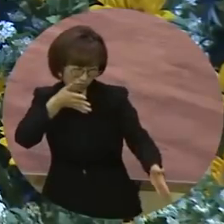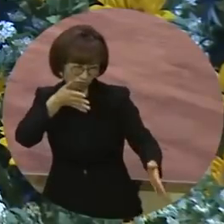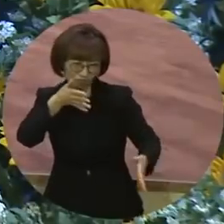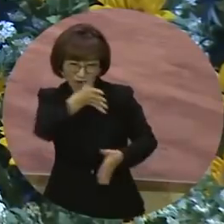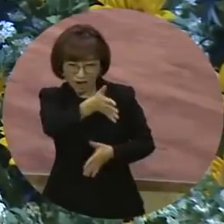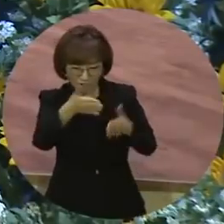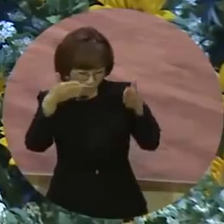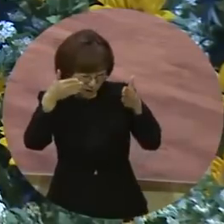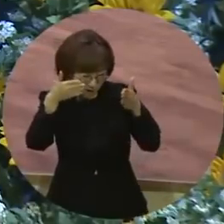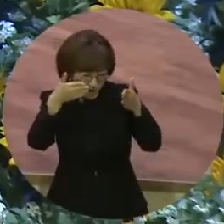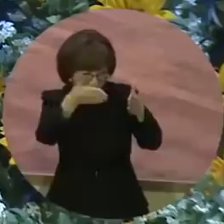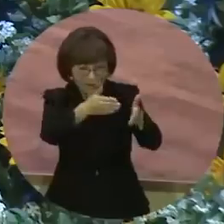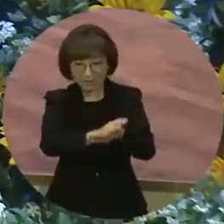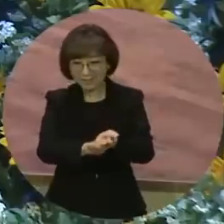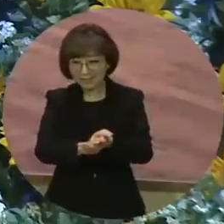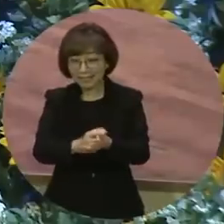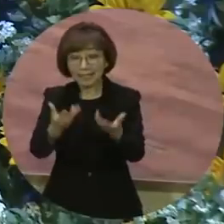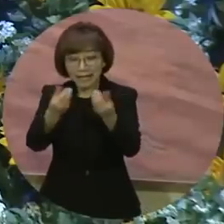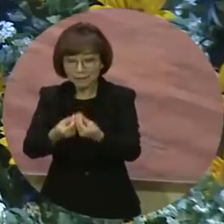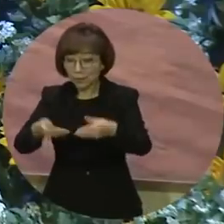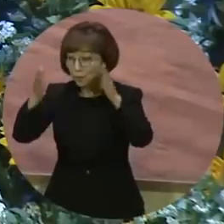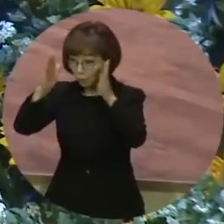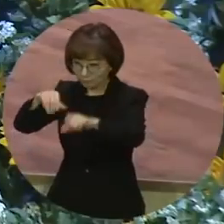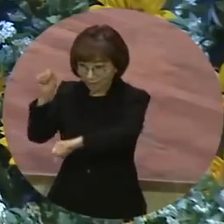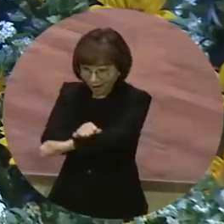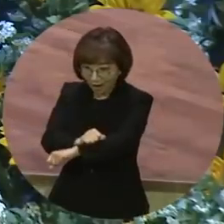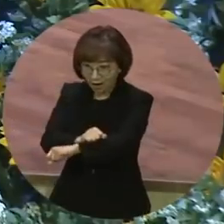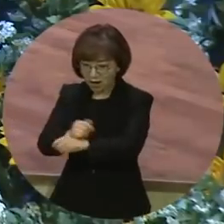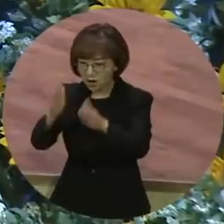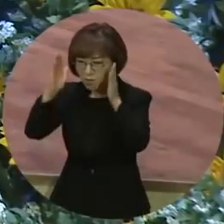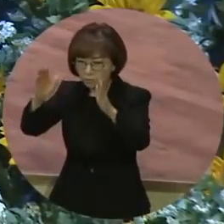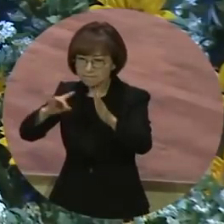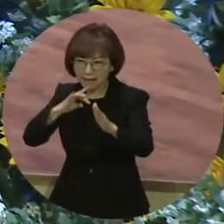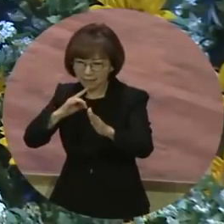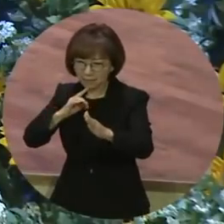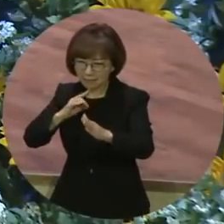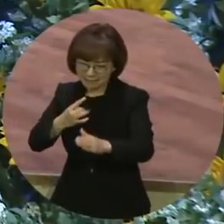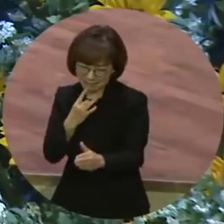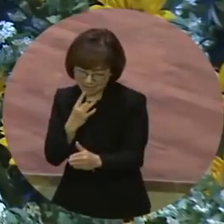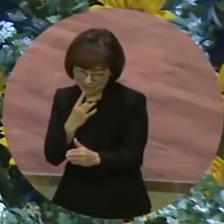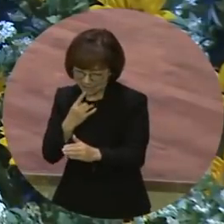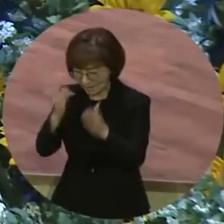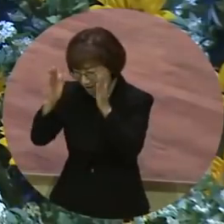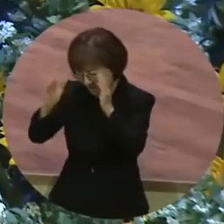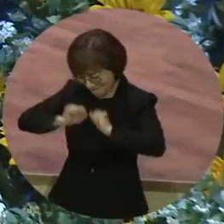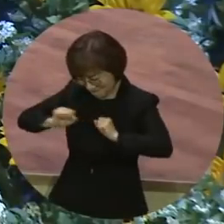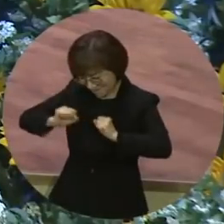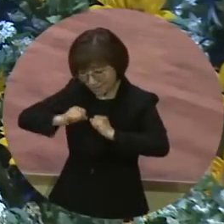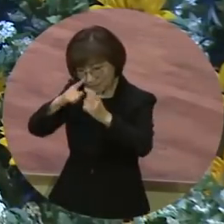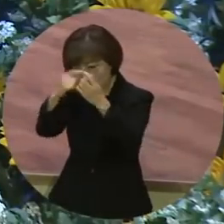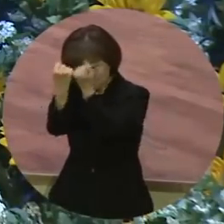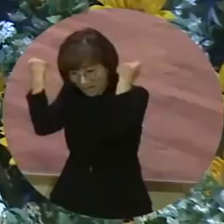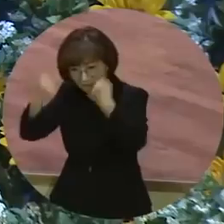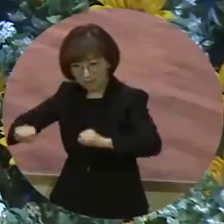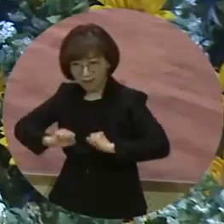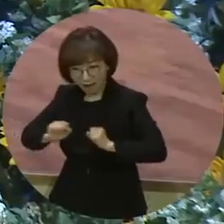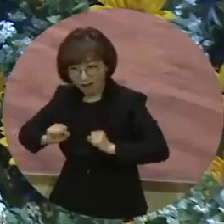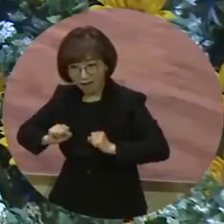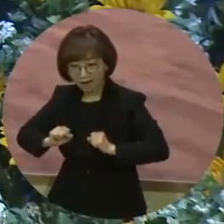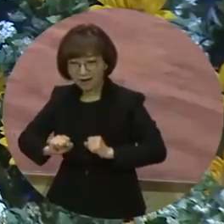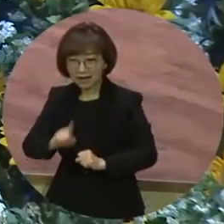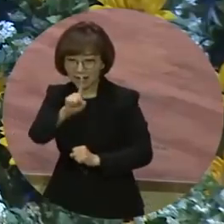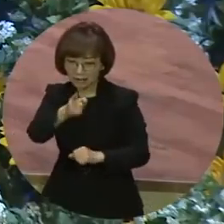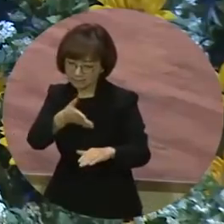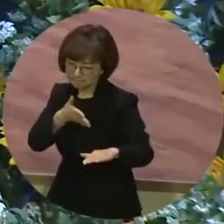공부를 잘한다, 이 말은 집중해서 공부했다는 얘기예요. 안 그러면 잘할 수가 없는 거예요. 그러니까 뭐 성공했다. 그 분야에 막 그냥